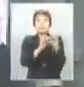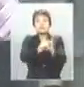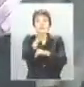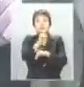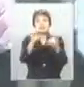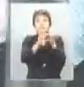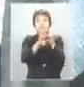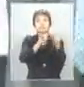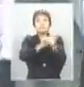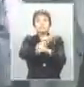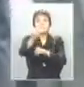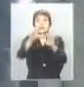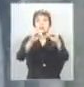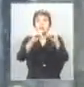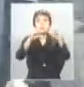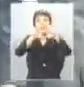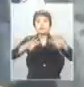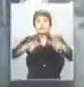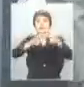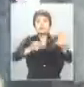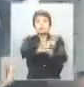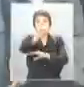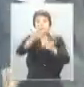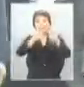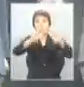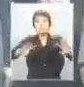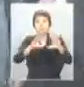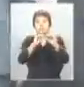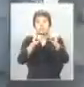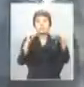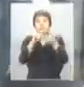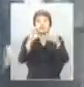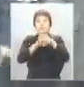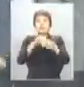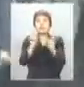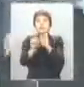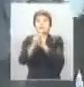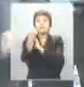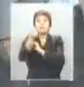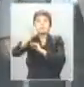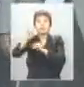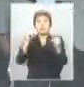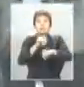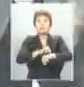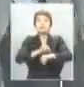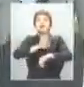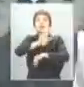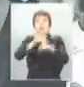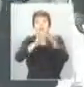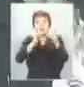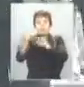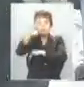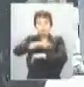างไปร่วมประชุมสุดยอดผู้นำอาเซียนครั้งที่18ในเวลา 16:25 นและจะเดินทางกลับในวันอ